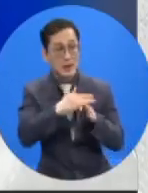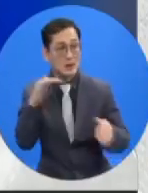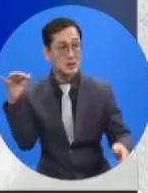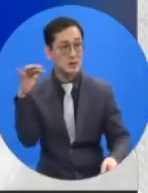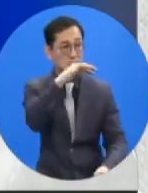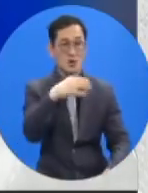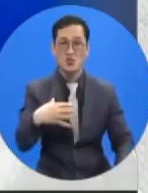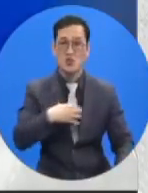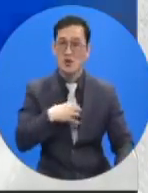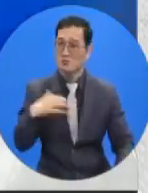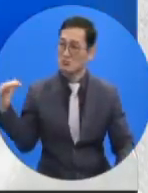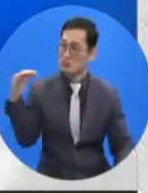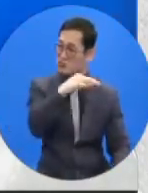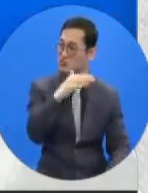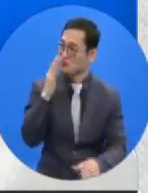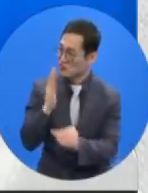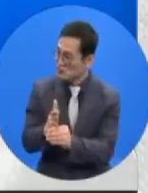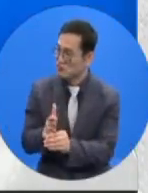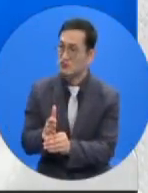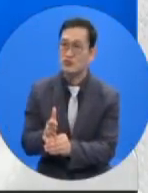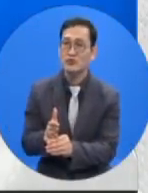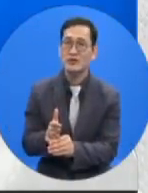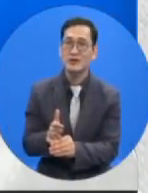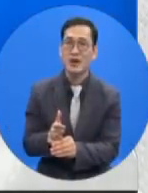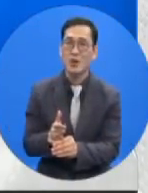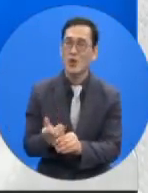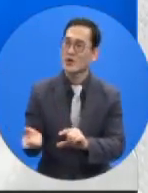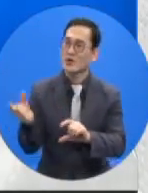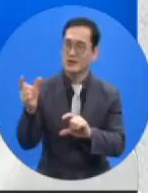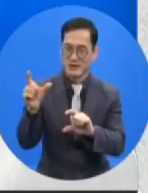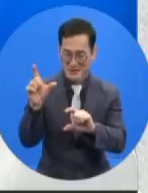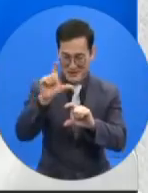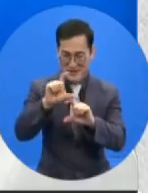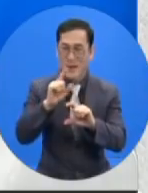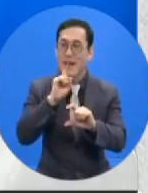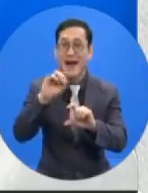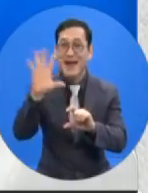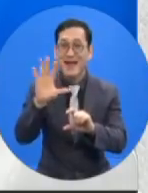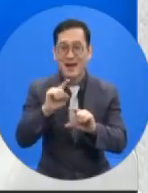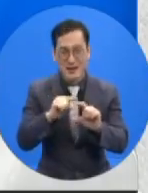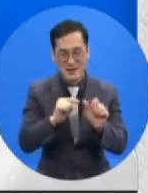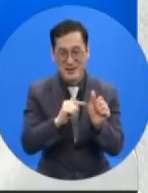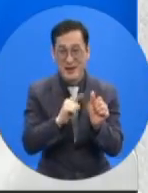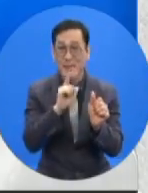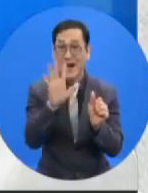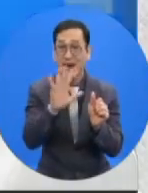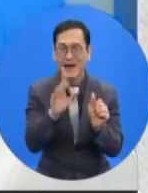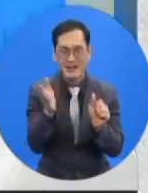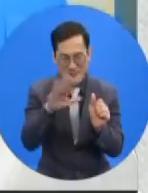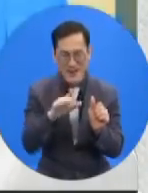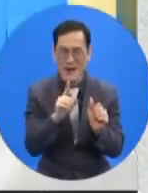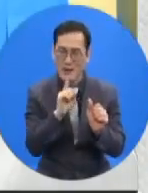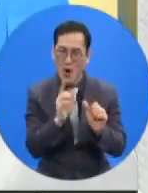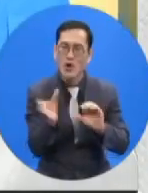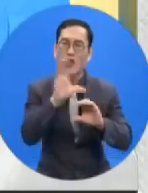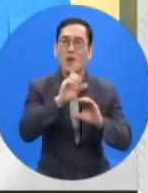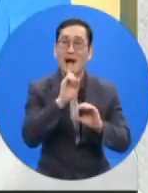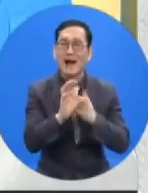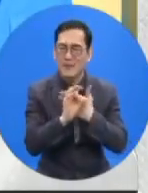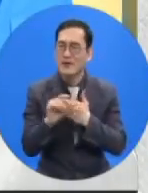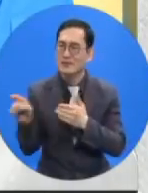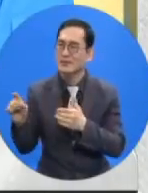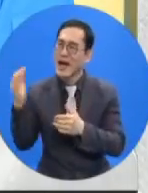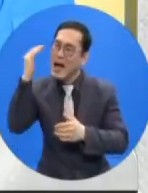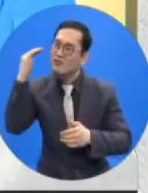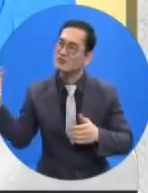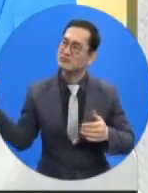겁니다. 얘기를 하고 있었던 것 같아요. 추측이죠. 예, 저는 문화체육관광부 장관을 지내신 분은 정부를 책임졌던 분이에요. 정부의 책임의 가장